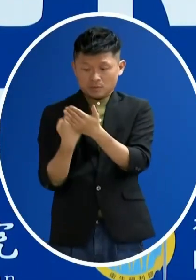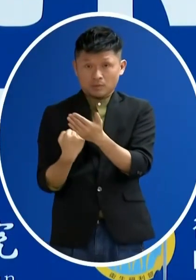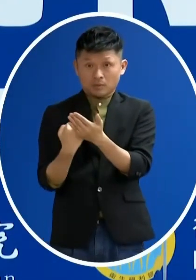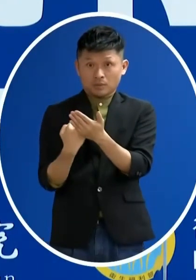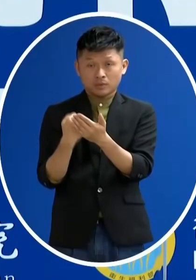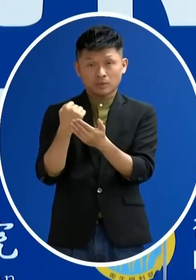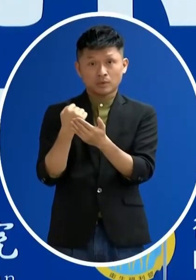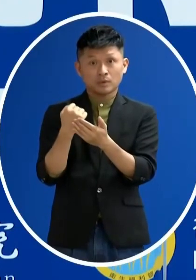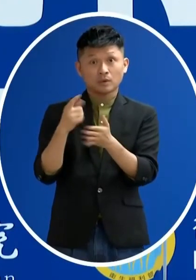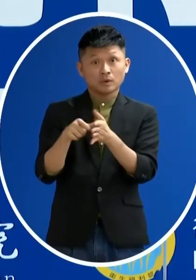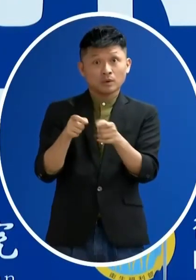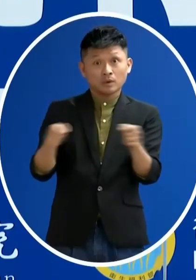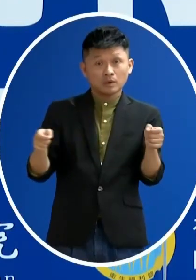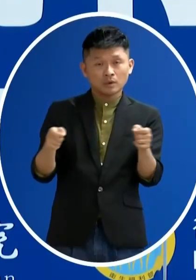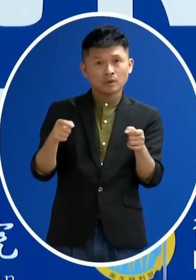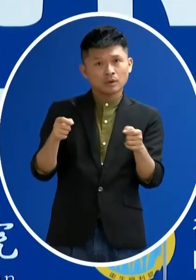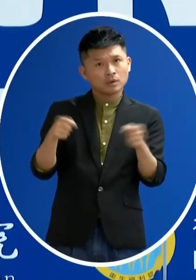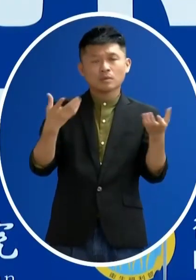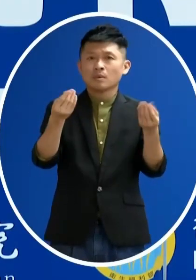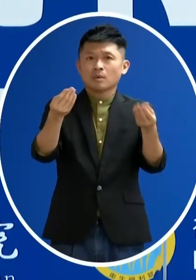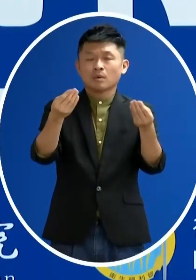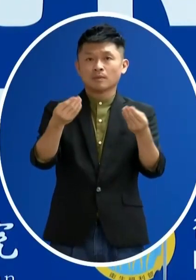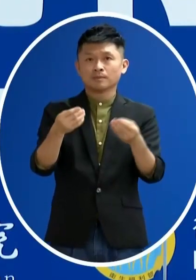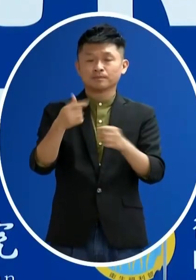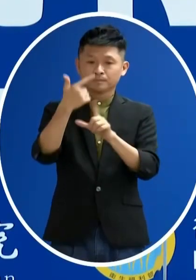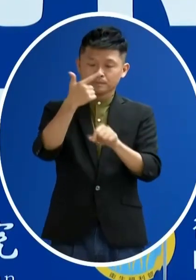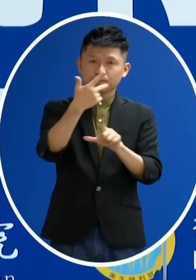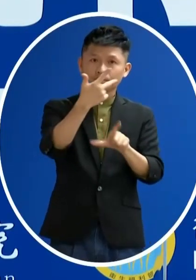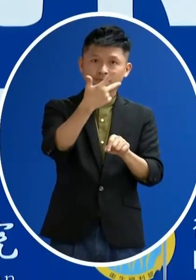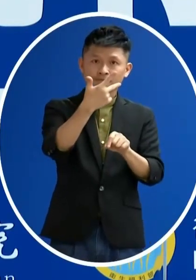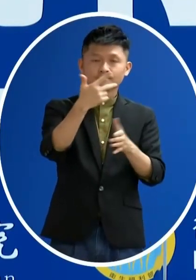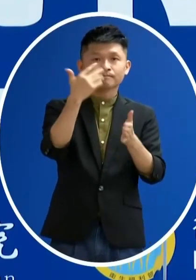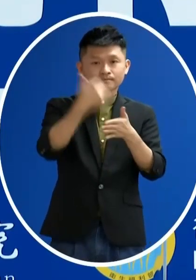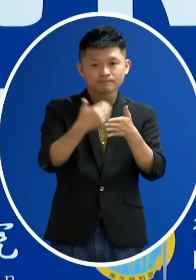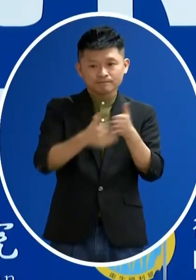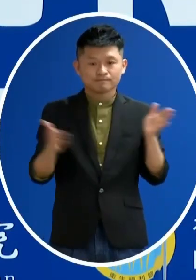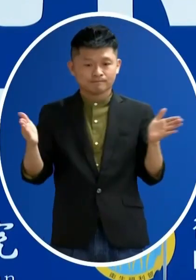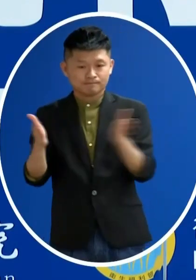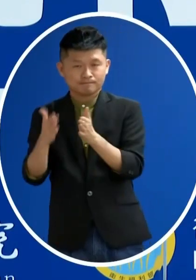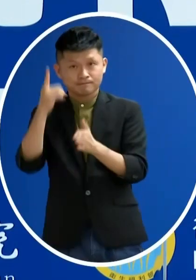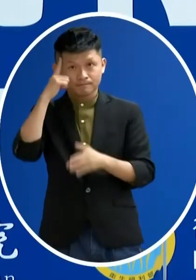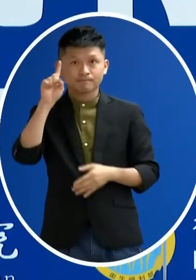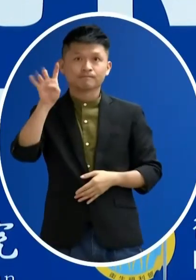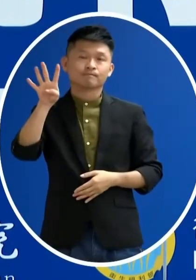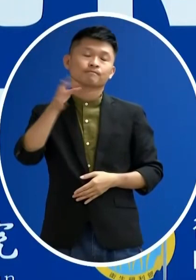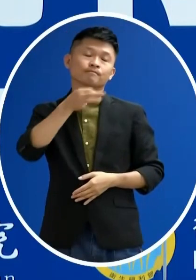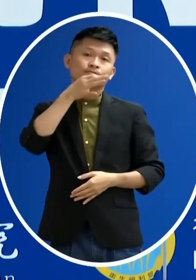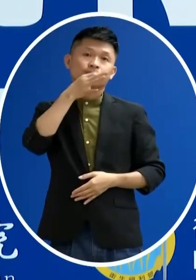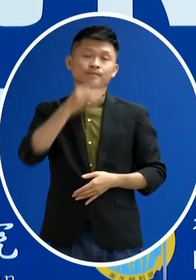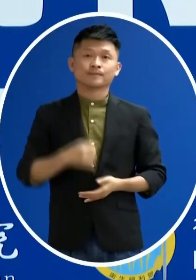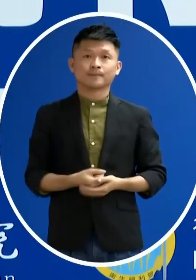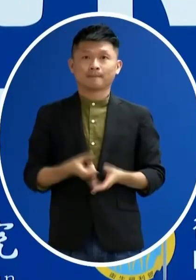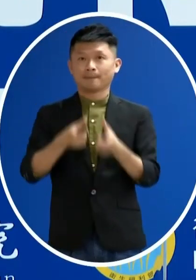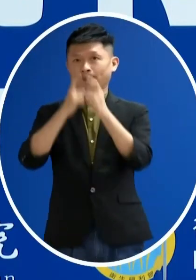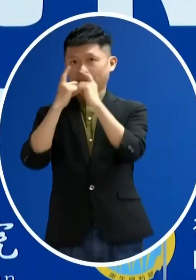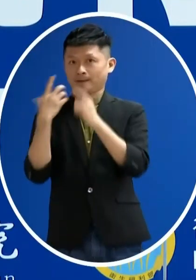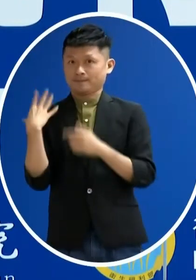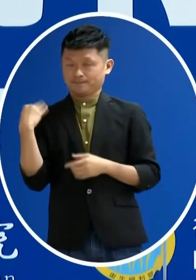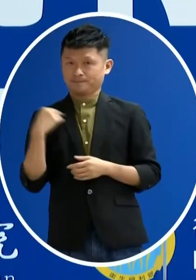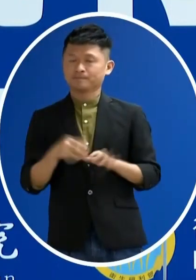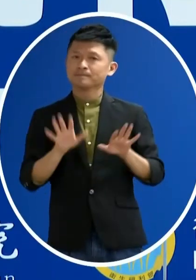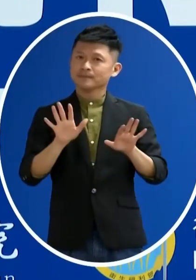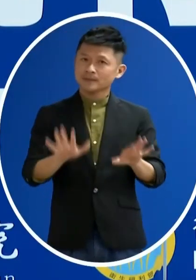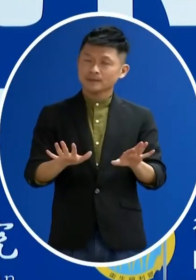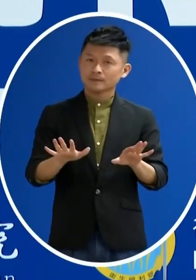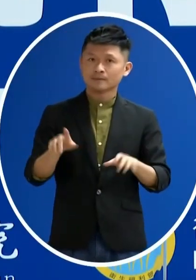更久，所以又调回在大概6月到7月的时候又调回到只需要14天的检疫哈。那现在是他们可